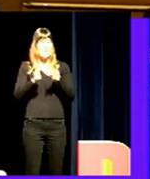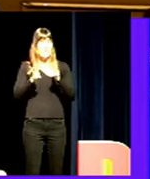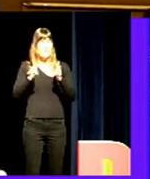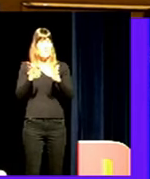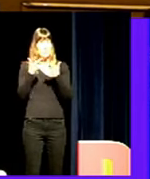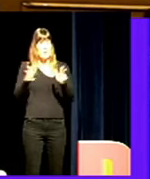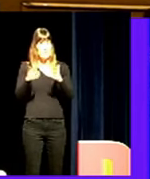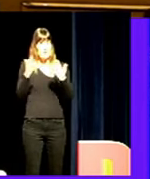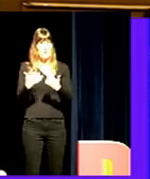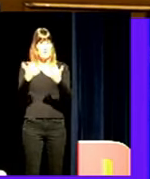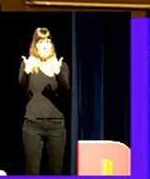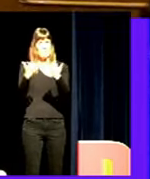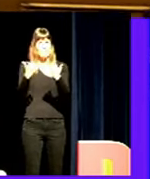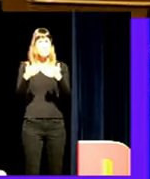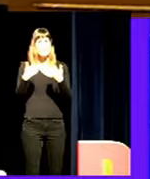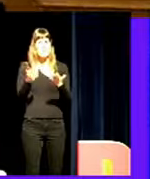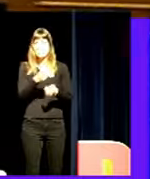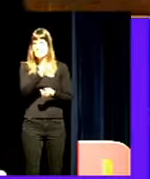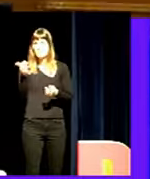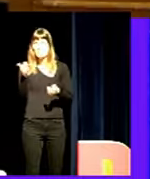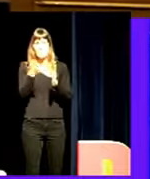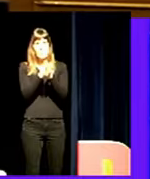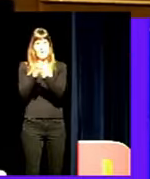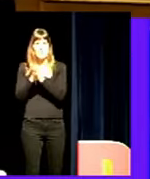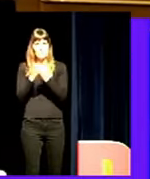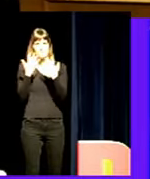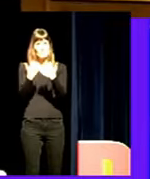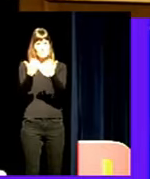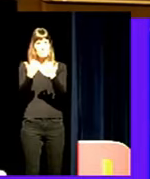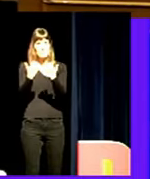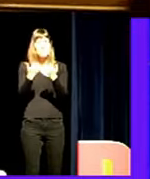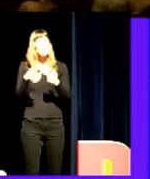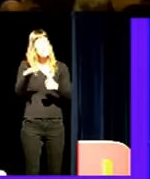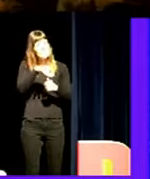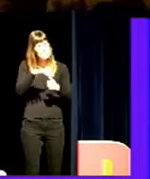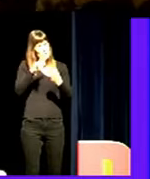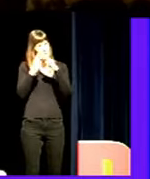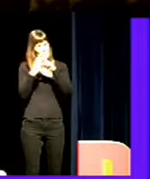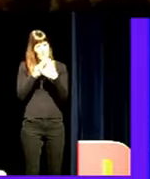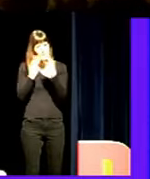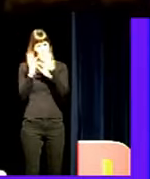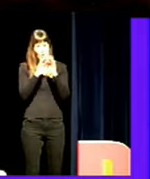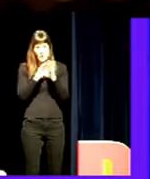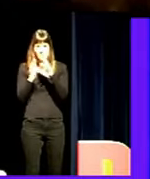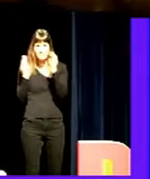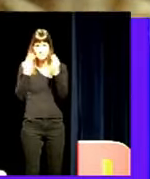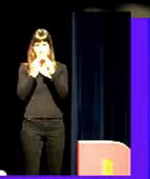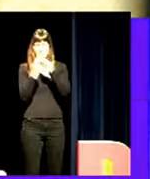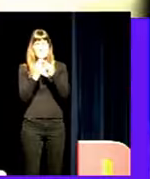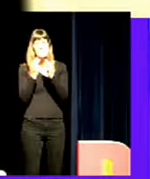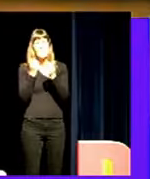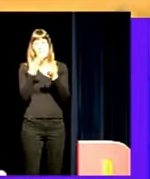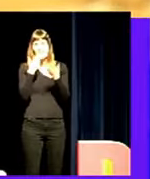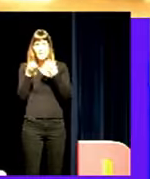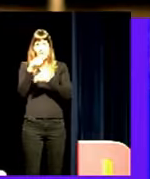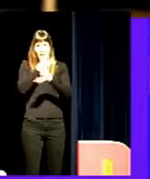ezik eta hemen zaudetelako, ez da? Eta horrelako espazioak eraiki egin aldintzak egulako, elkarrekin eta berba egin, eta